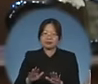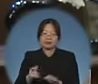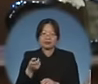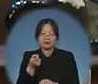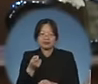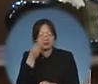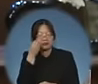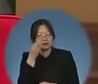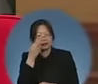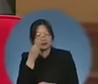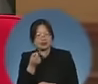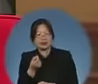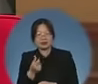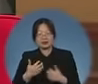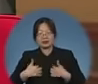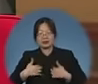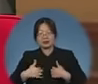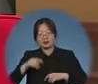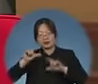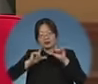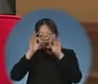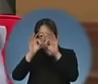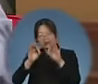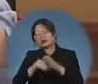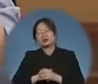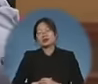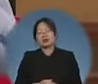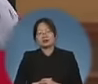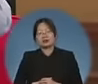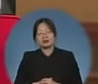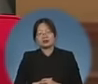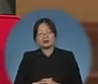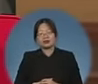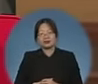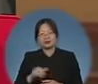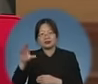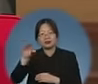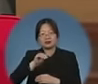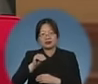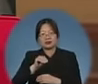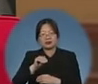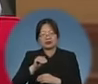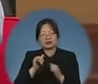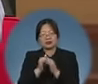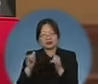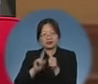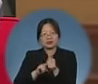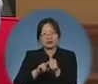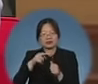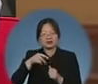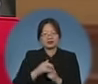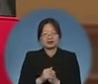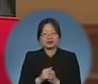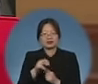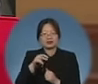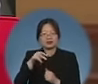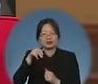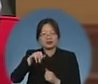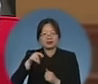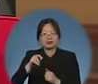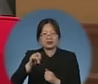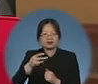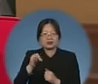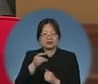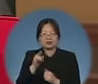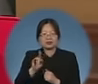약간 묘하게 조금 재미난 점은 그 벤치마킹 하는 사람들이 스칸디나비아